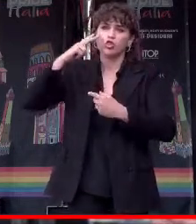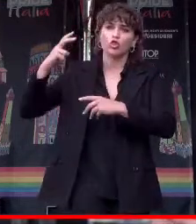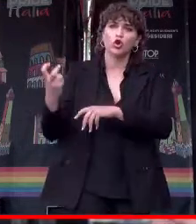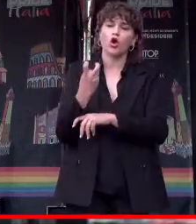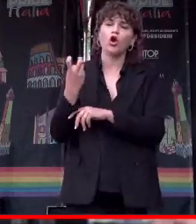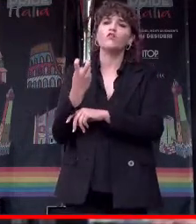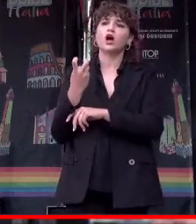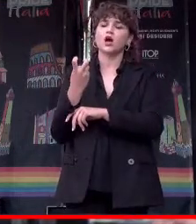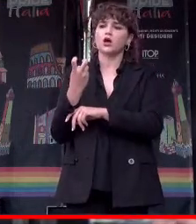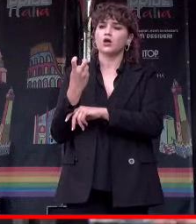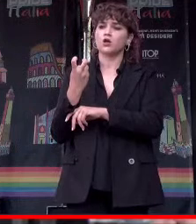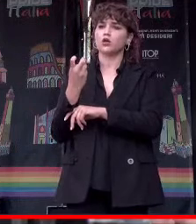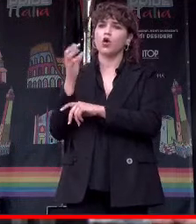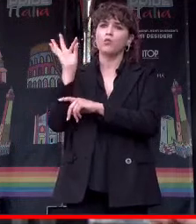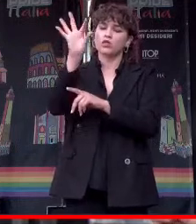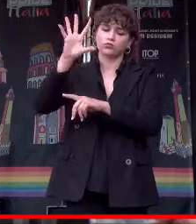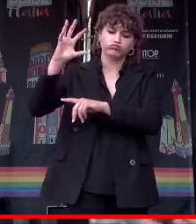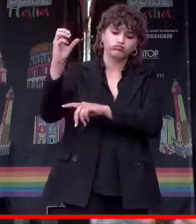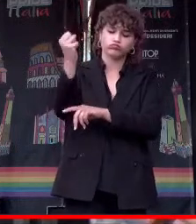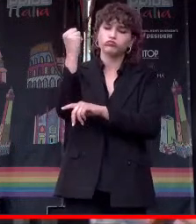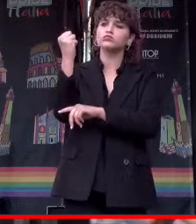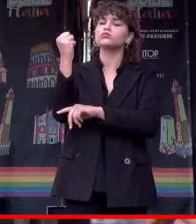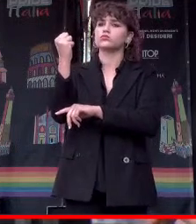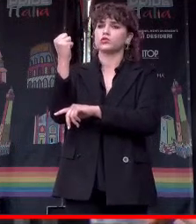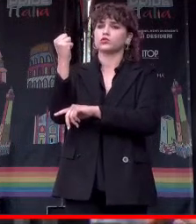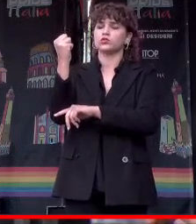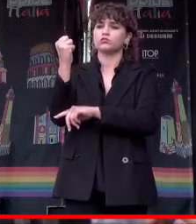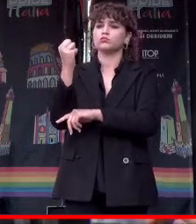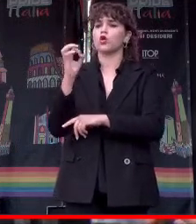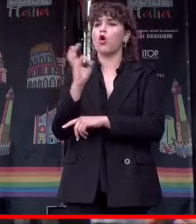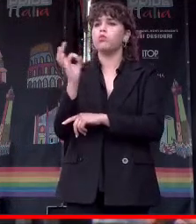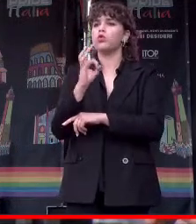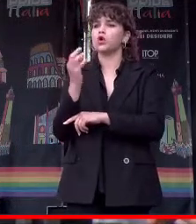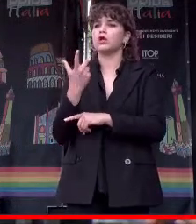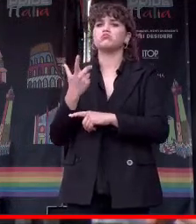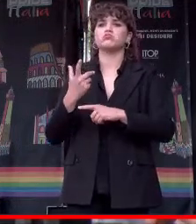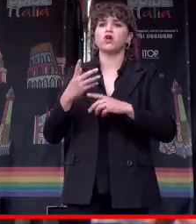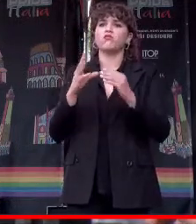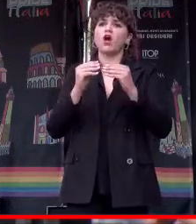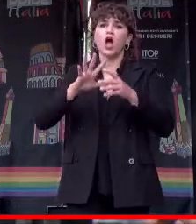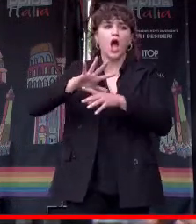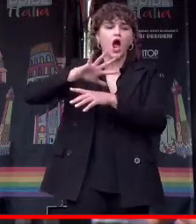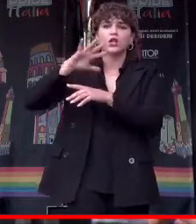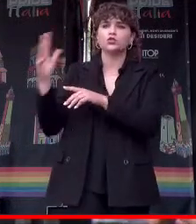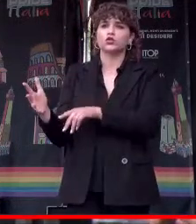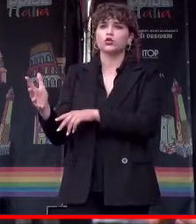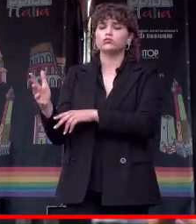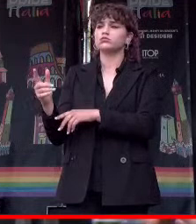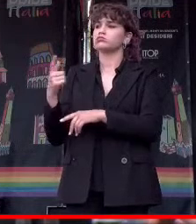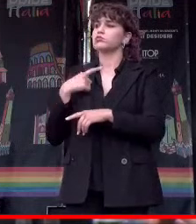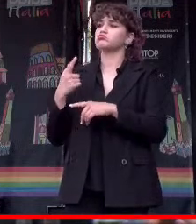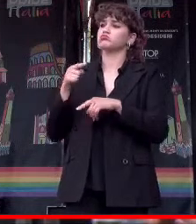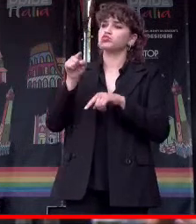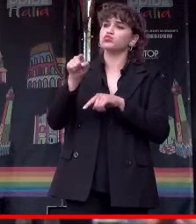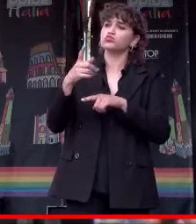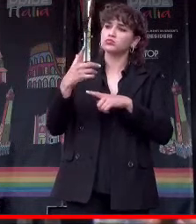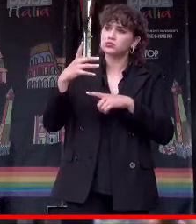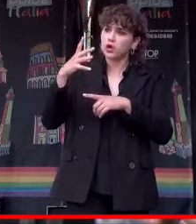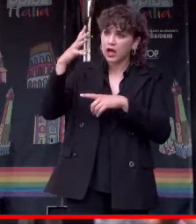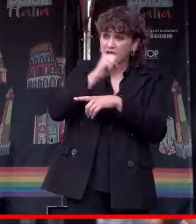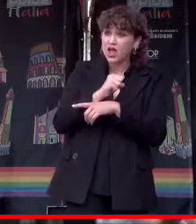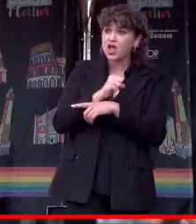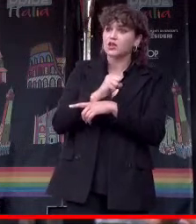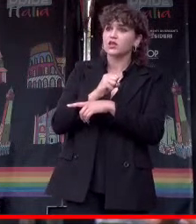magari anche dire no, buttiamo tutta l'acqua col bambino e facciamo un'altra cosa. Quindi vorremmo capire anche da te se te ci credi, se pensi che